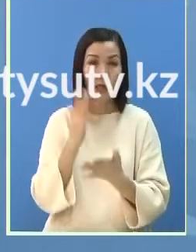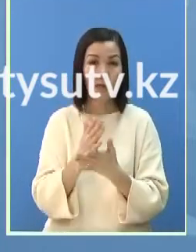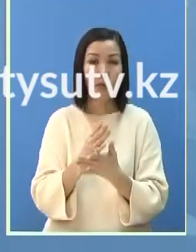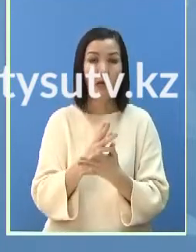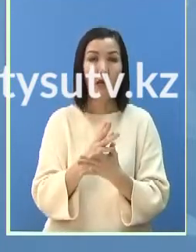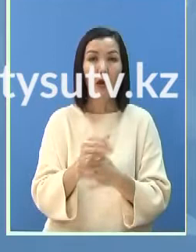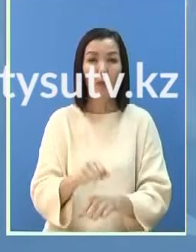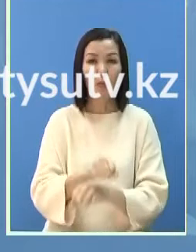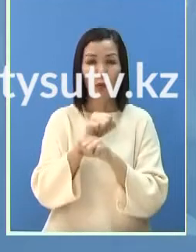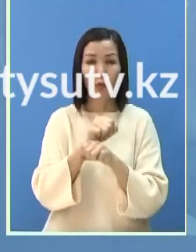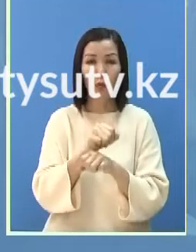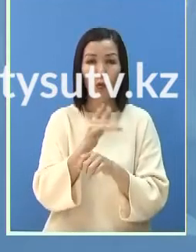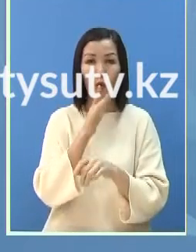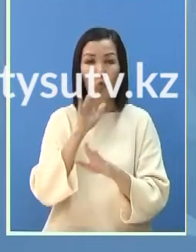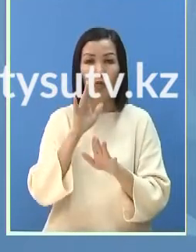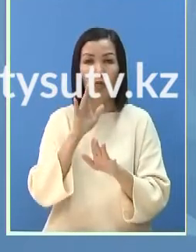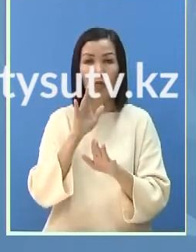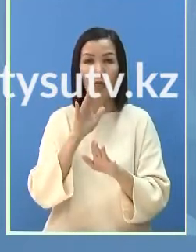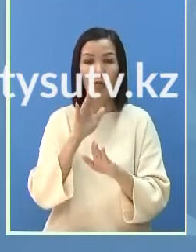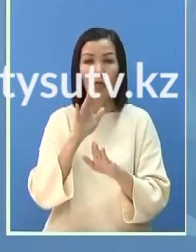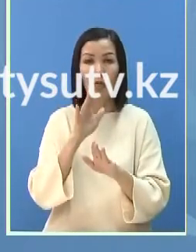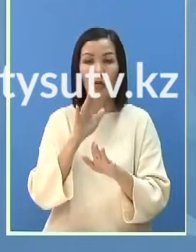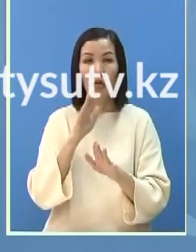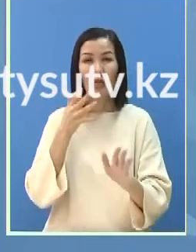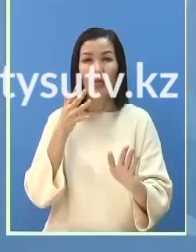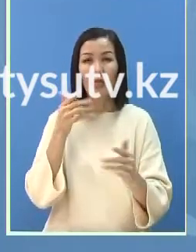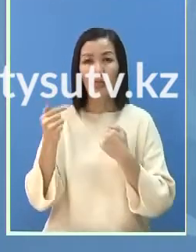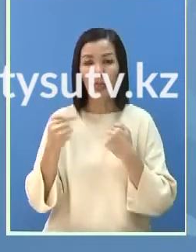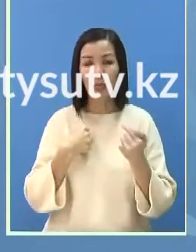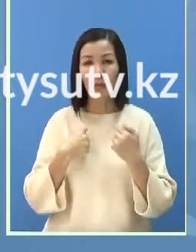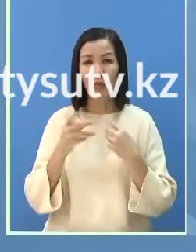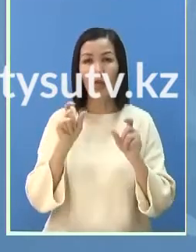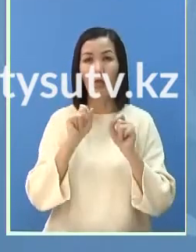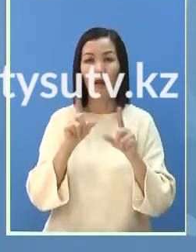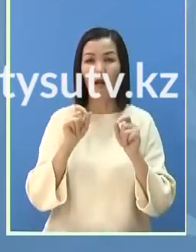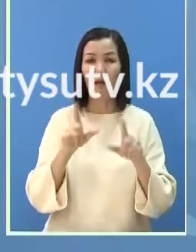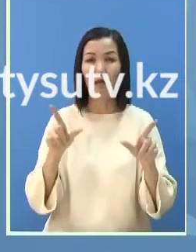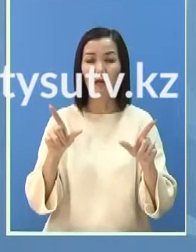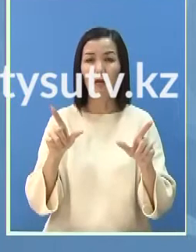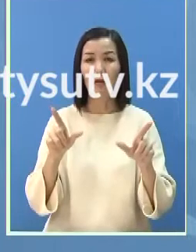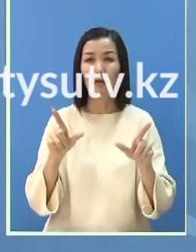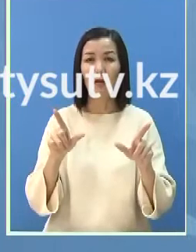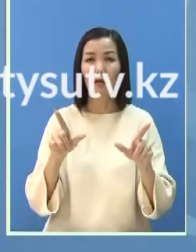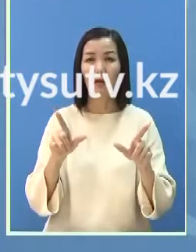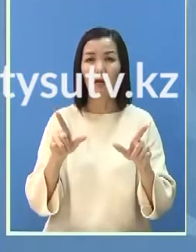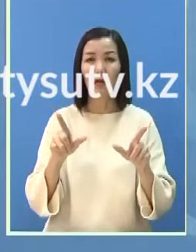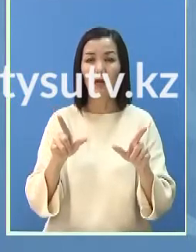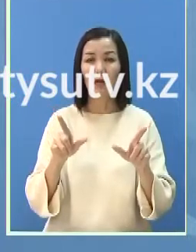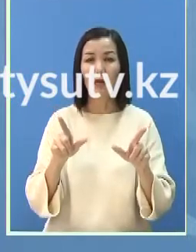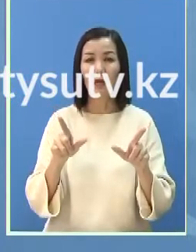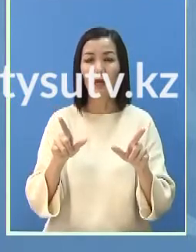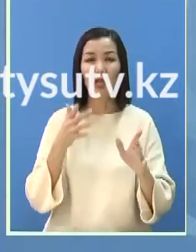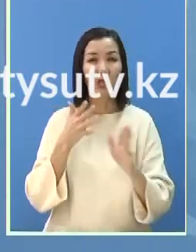қаңтар оқиғасы кезінде зардап шеккен ломбардтарға жаңа шығындарын өтеп беру мәселесі әзірге қаралмайды дегенді